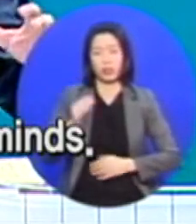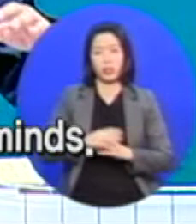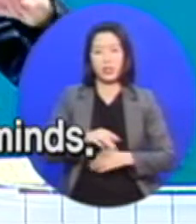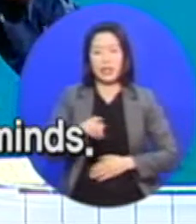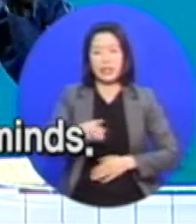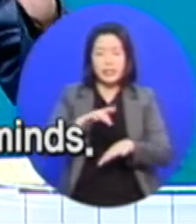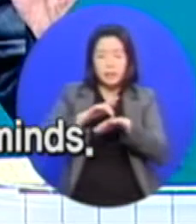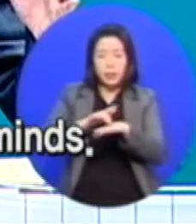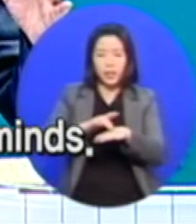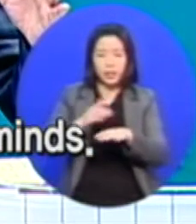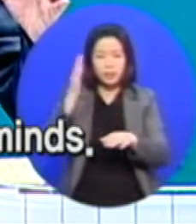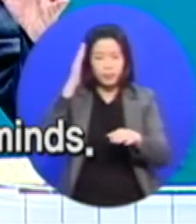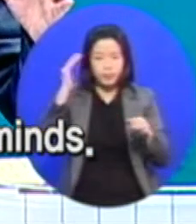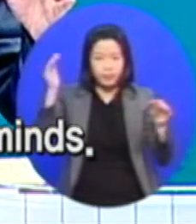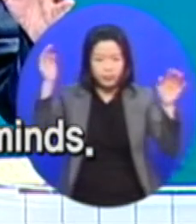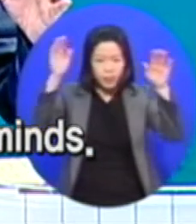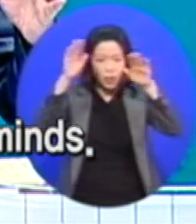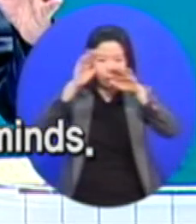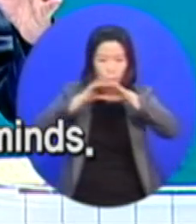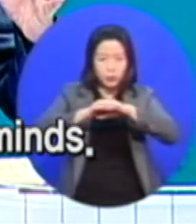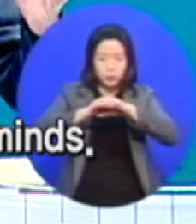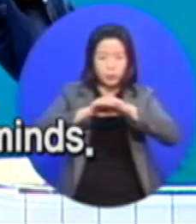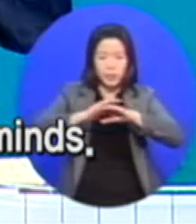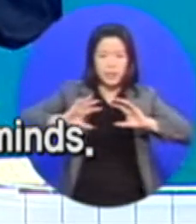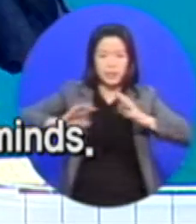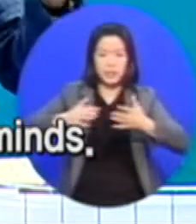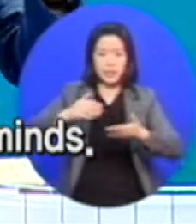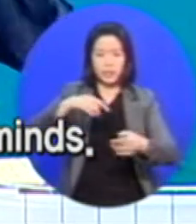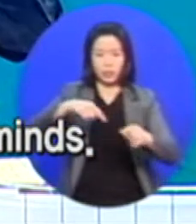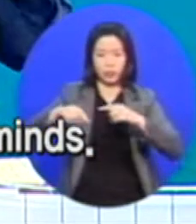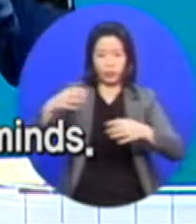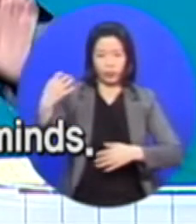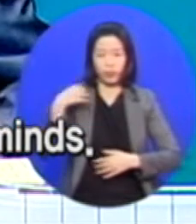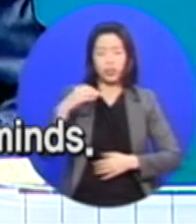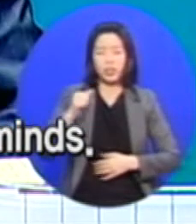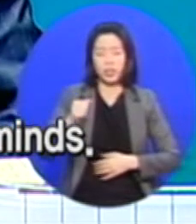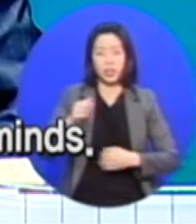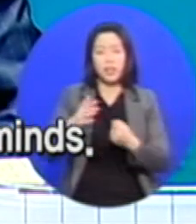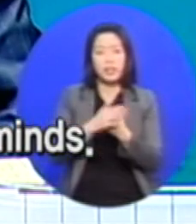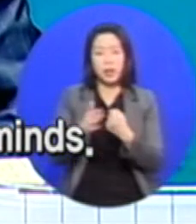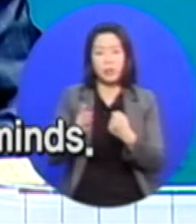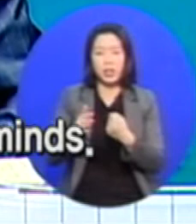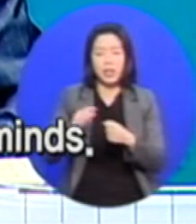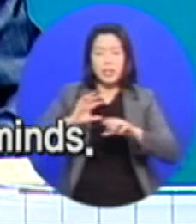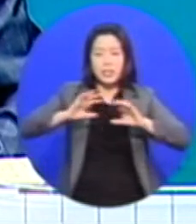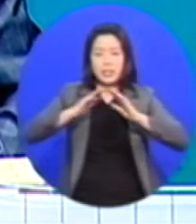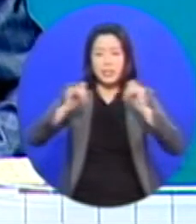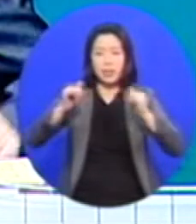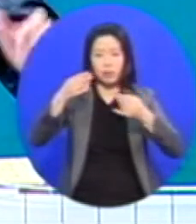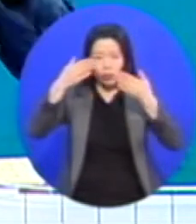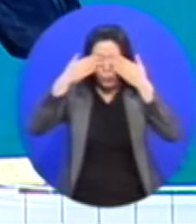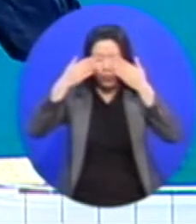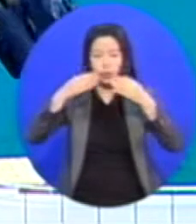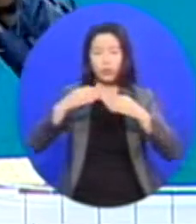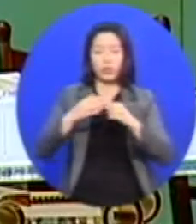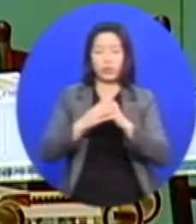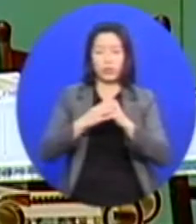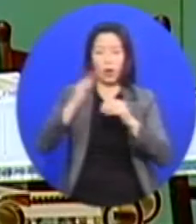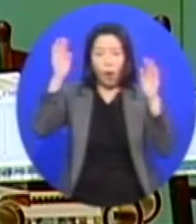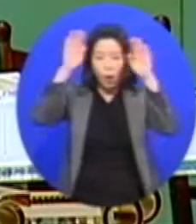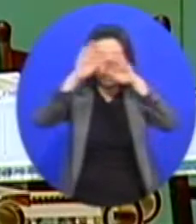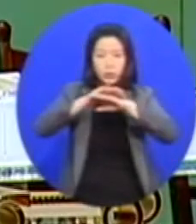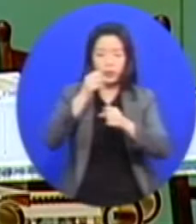이 마귀는 어둠의 세상 주관자 에요 그래서 사람의 눈을 어둡게 만드는 거예요 사람의 눈을 어둡게